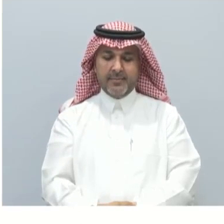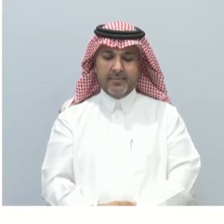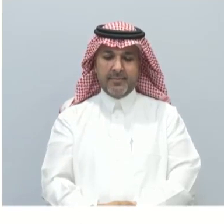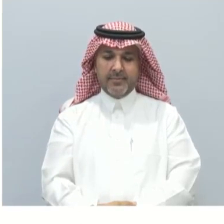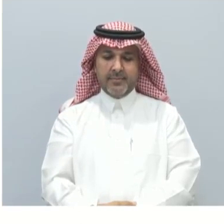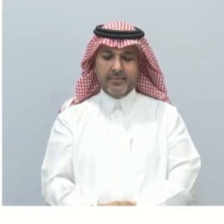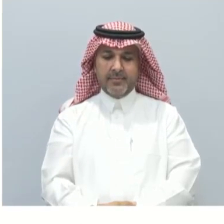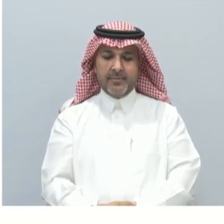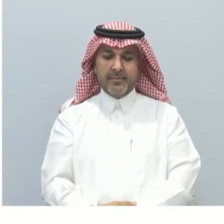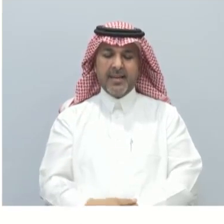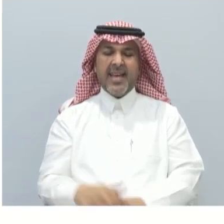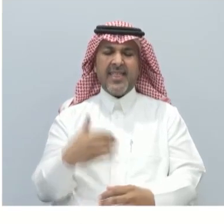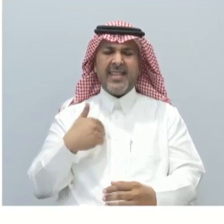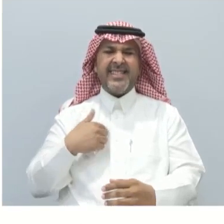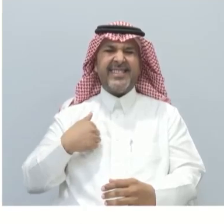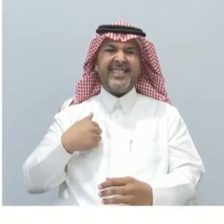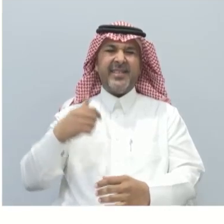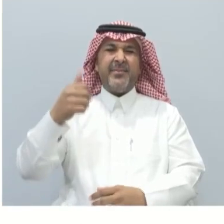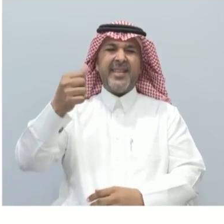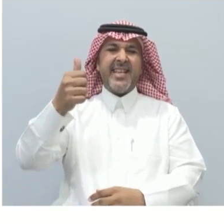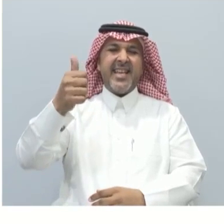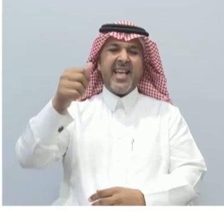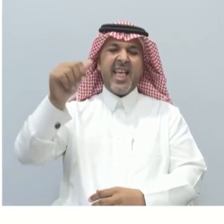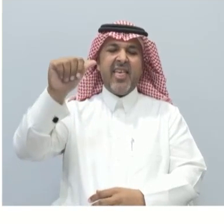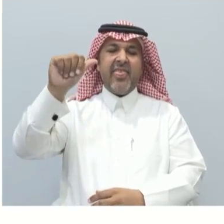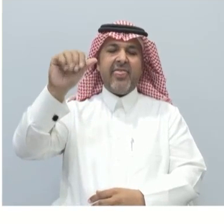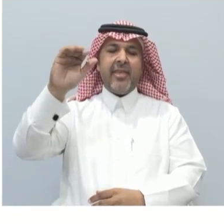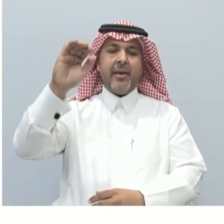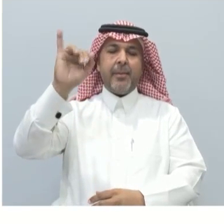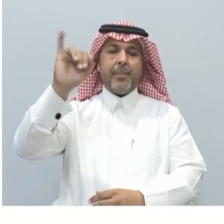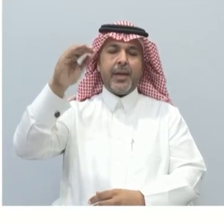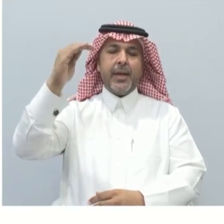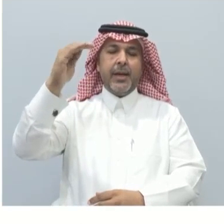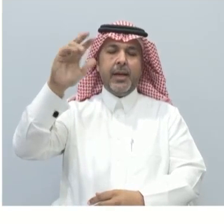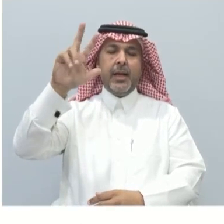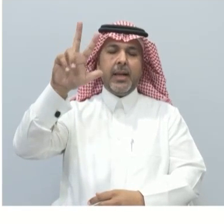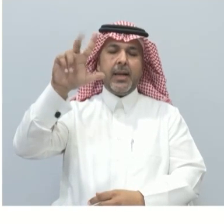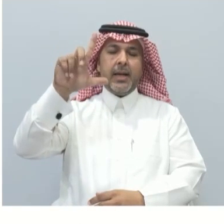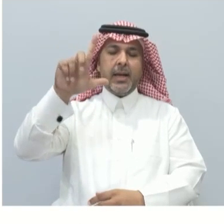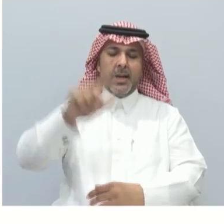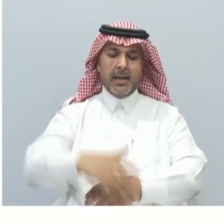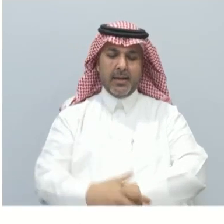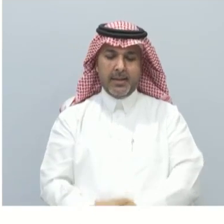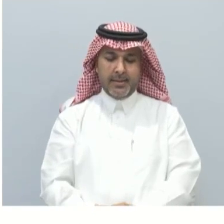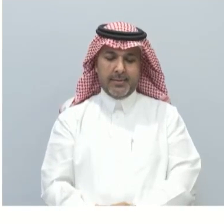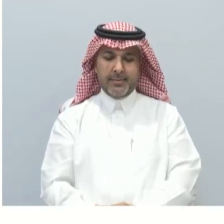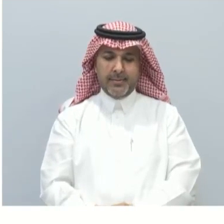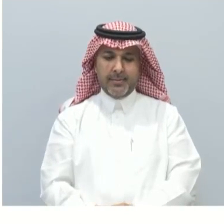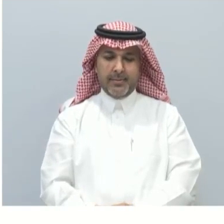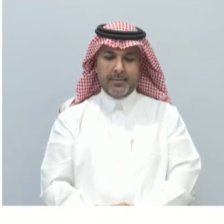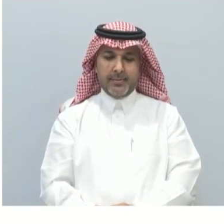تضمحلال يعني تقول لي ام لازم تحدد لي هل هي نمو ولا ابو محلال يعني هنا ايضا اضمحلال